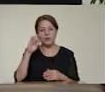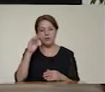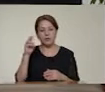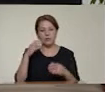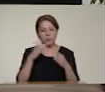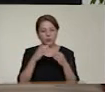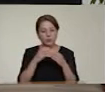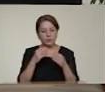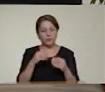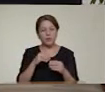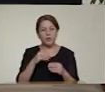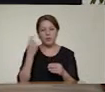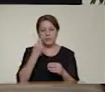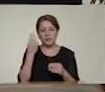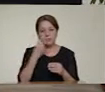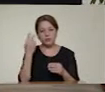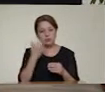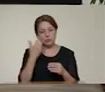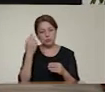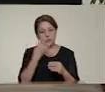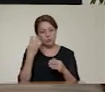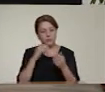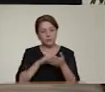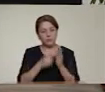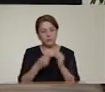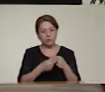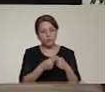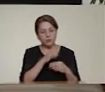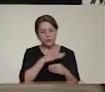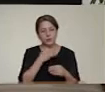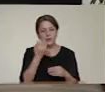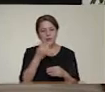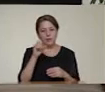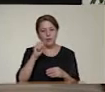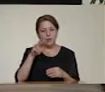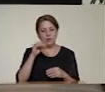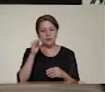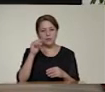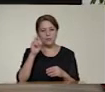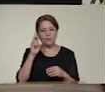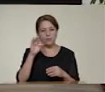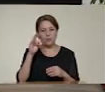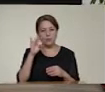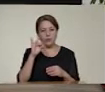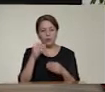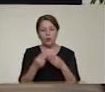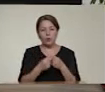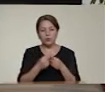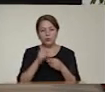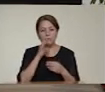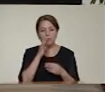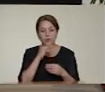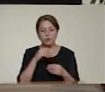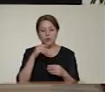boshlang'ich sinflarda ham ma'lumotga ega bo'lgansiz. Ya'ni siz alifboni o'rgangan paytingizda tovushlarni